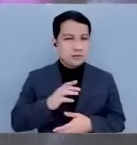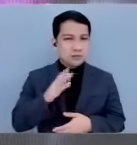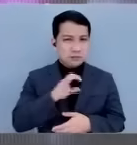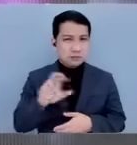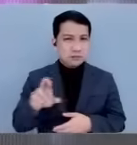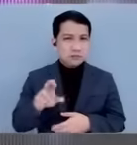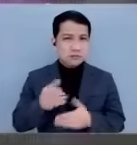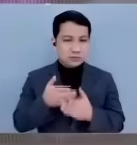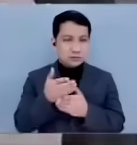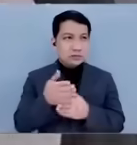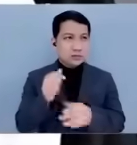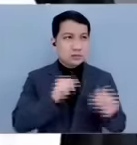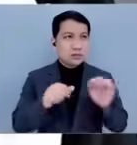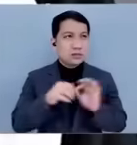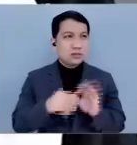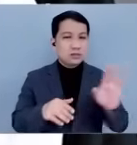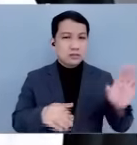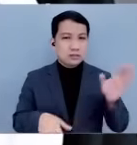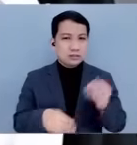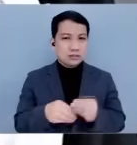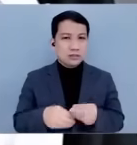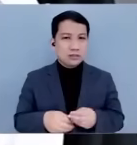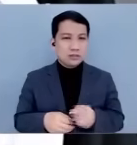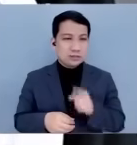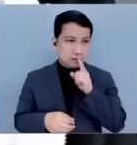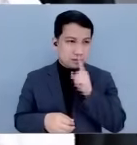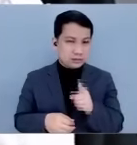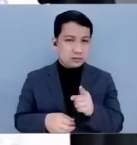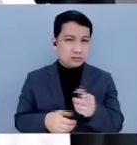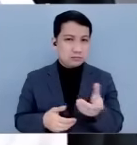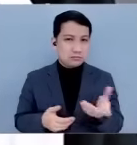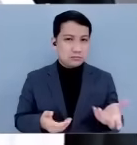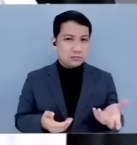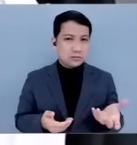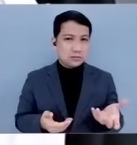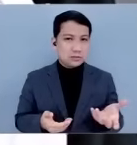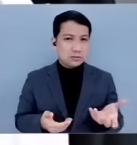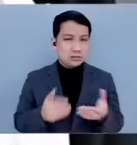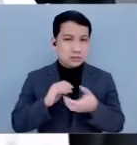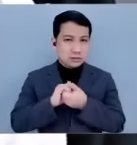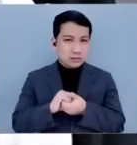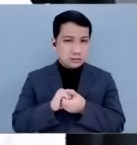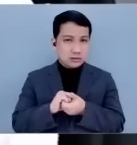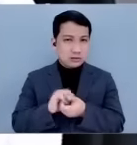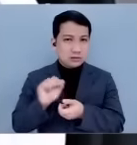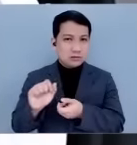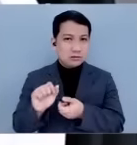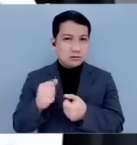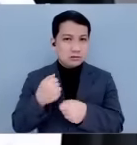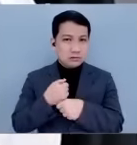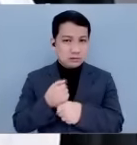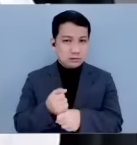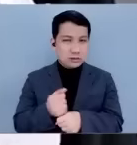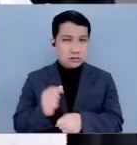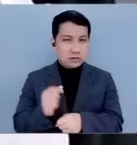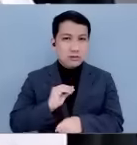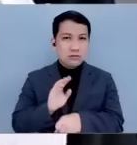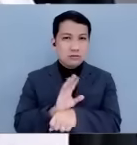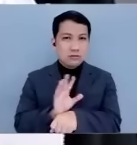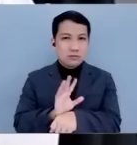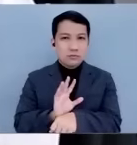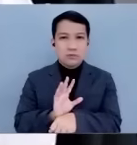ang pag-arte. Isa is maging part, either makagawa po ako ng movie or film or